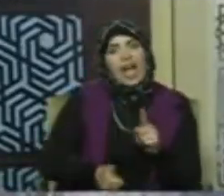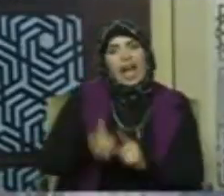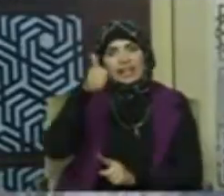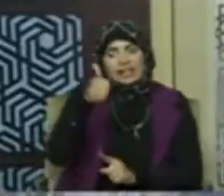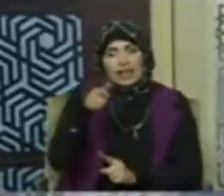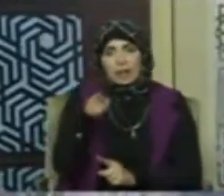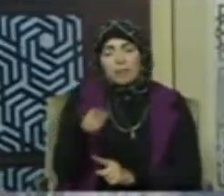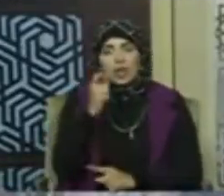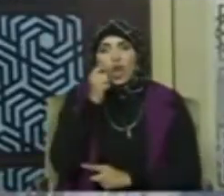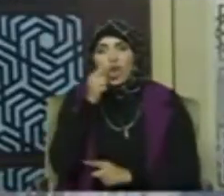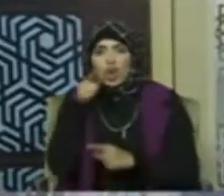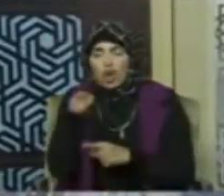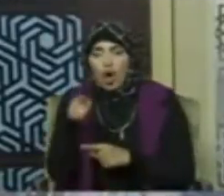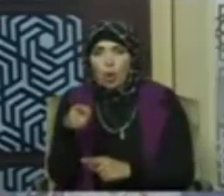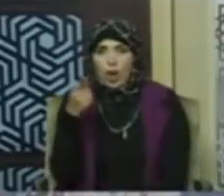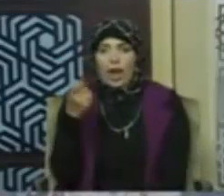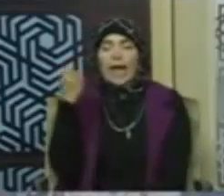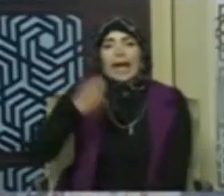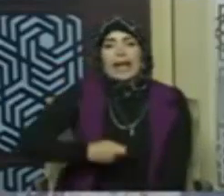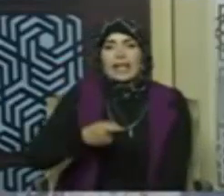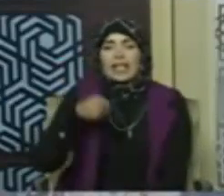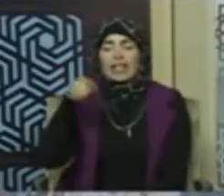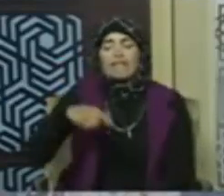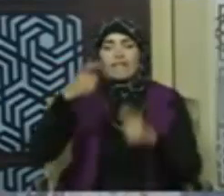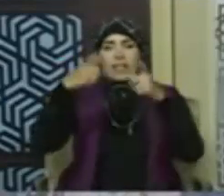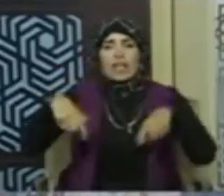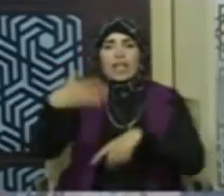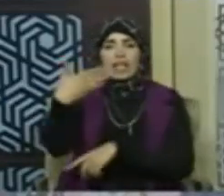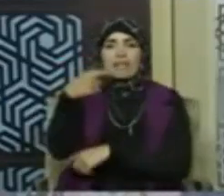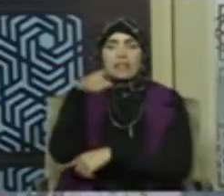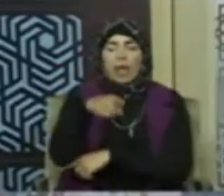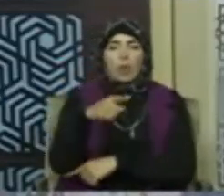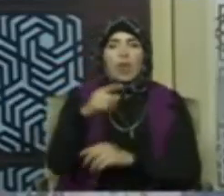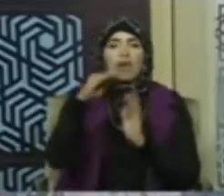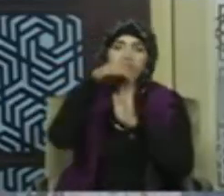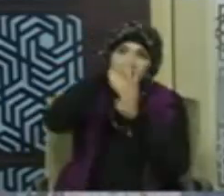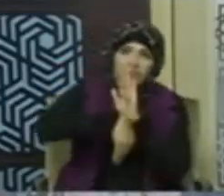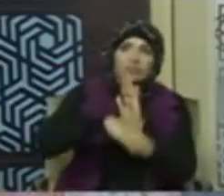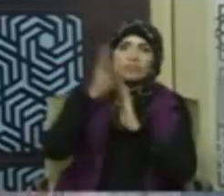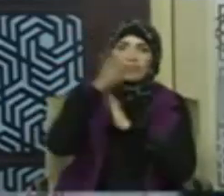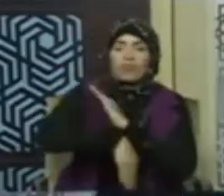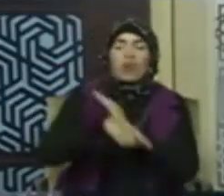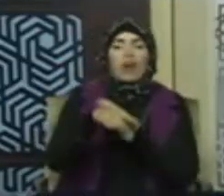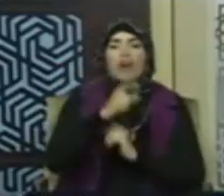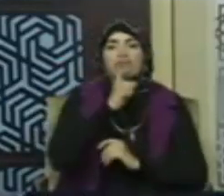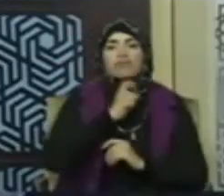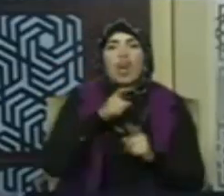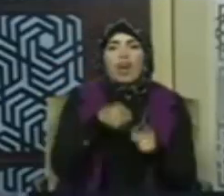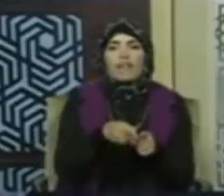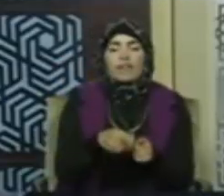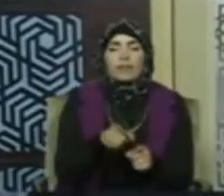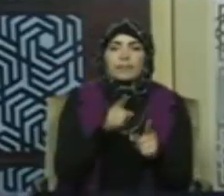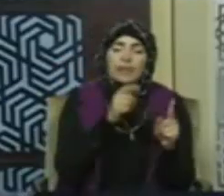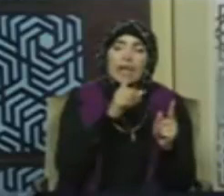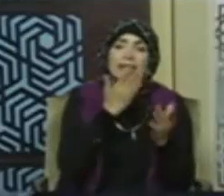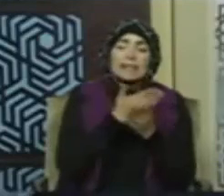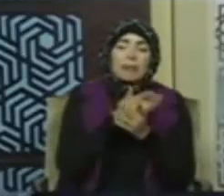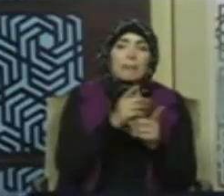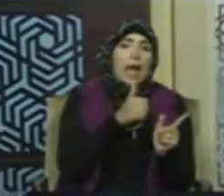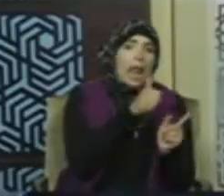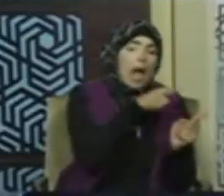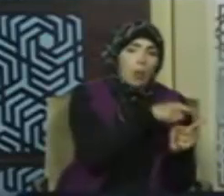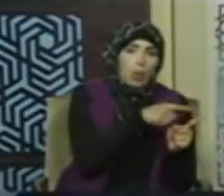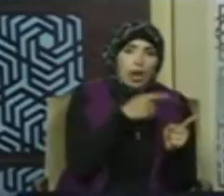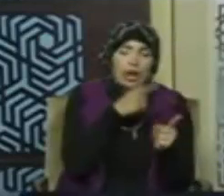دولة ضعيفة هزيلة، لأن الأول له دولة تحمله وتحميه والثاني لا ظهر